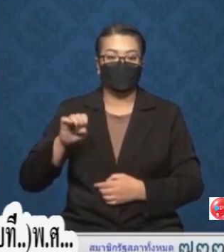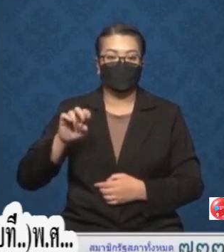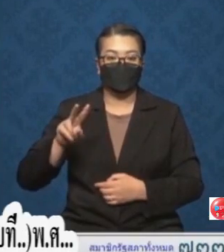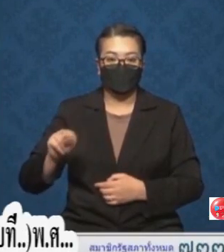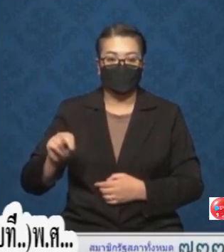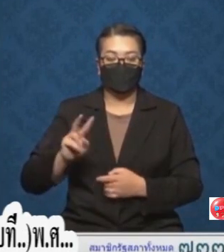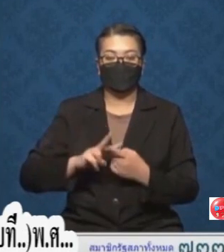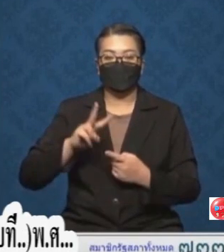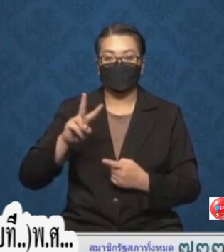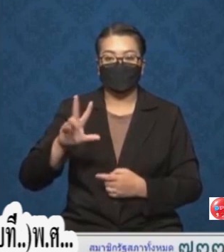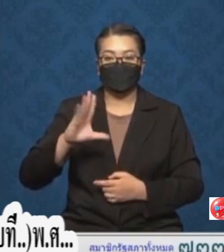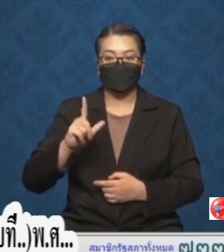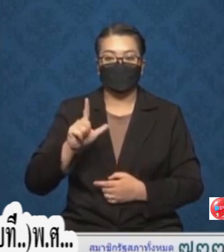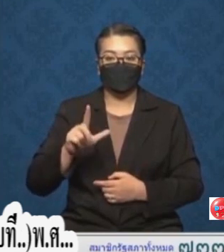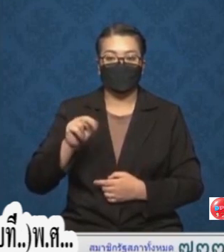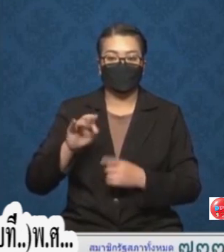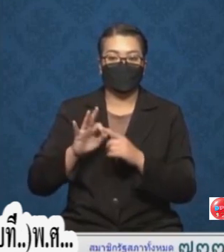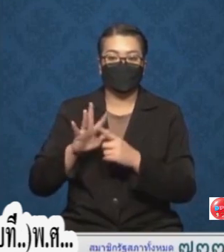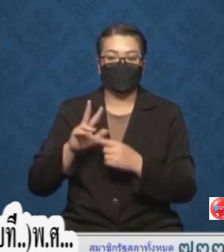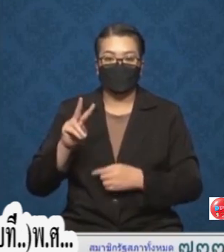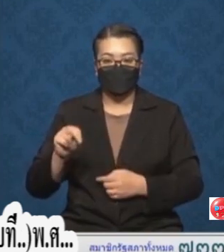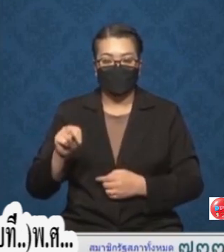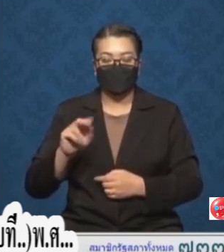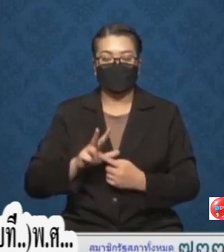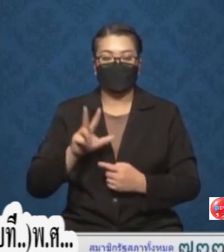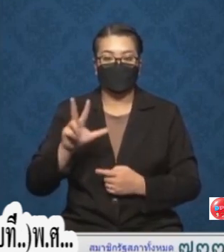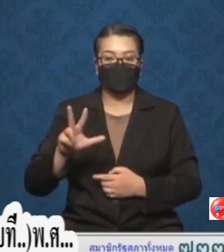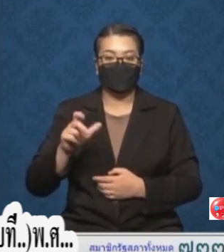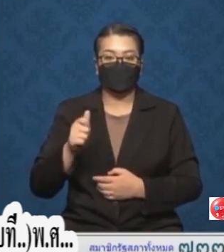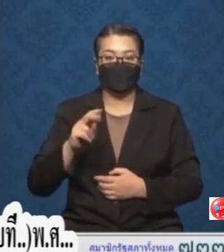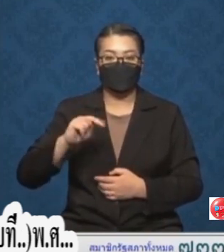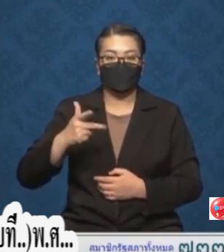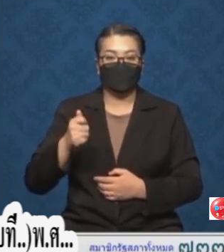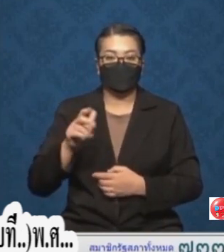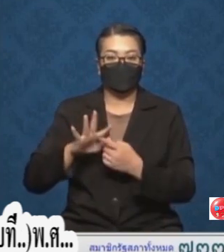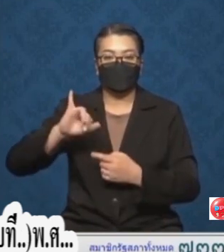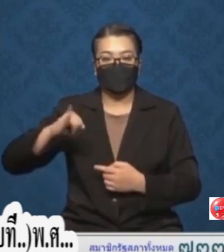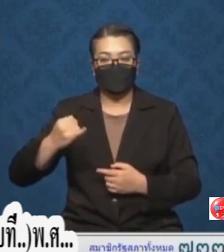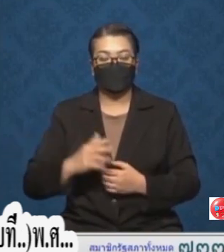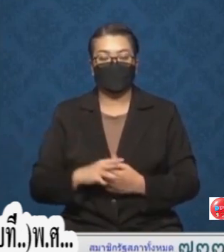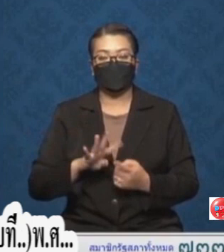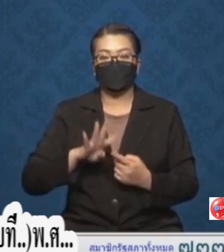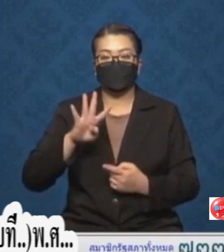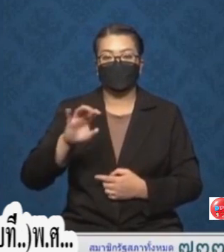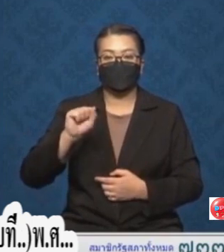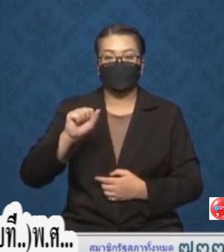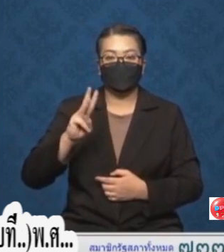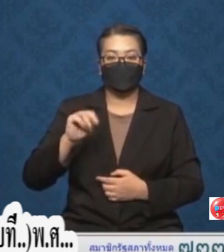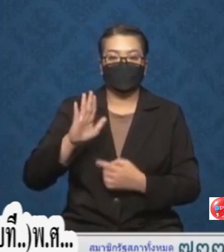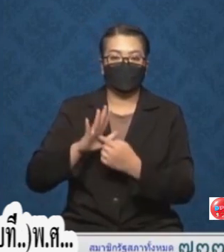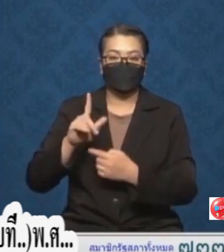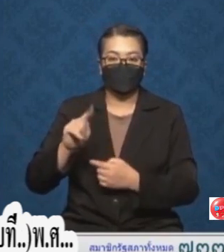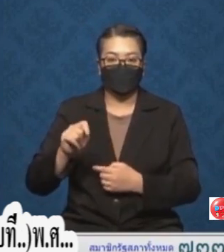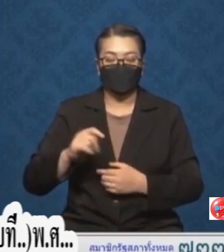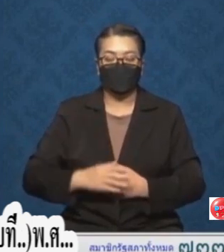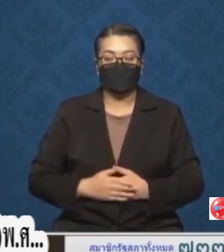นายชลน่านสีแก้ว 3. นายองอาจวงประยูน4. นายสมบัติศรีสุรินทร์ 5. นายนิ